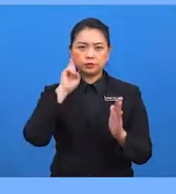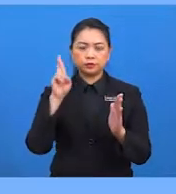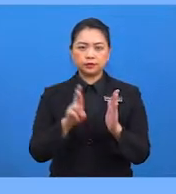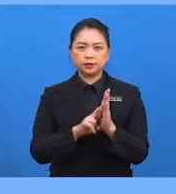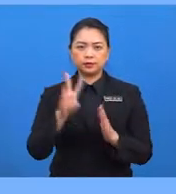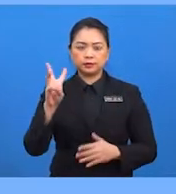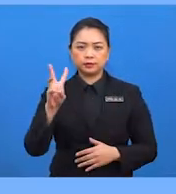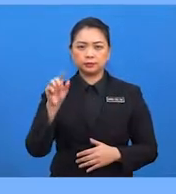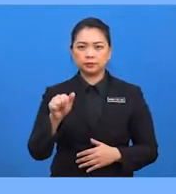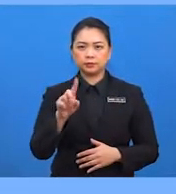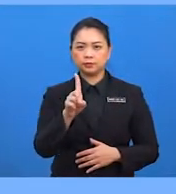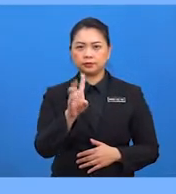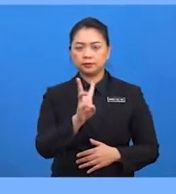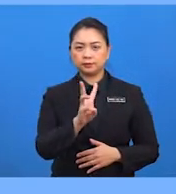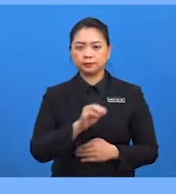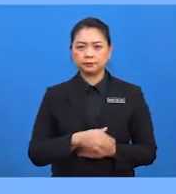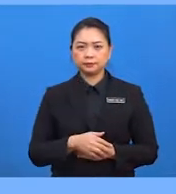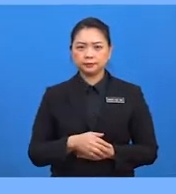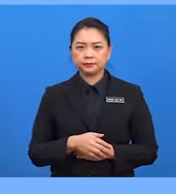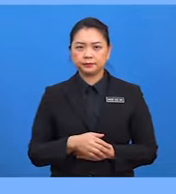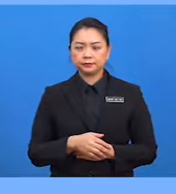rajah 6.16.